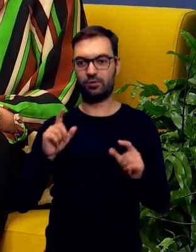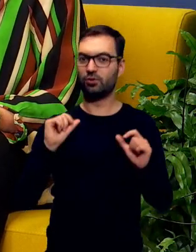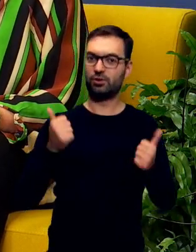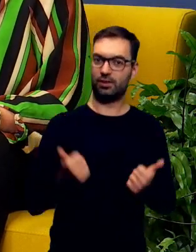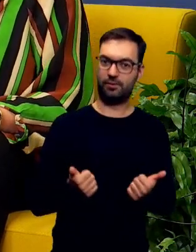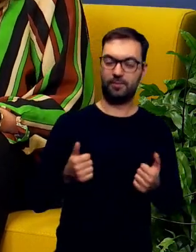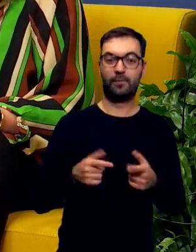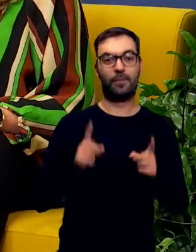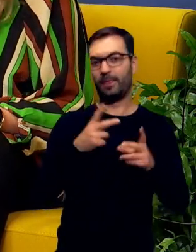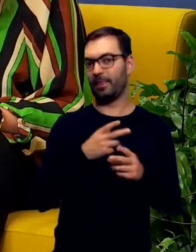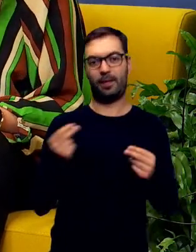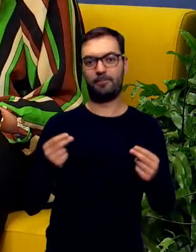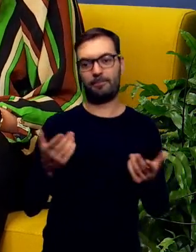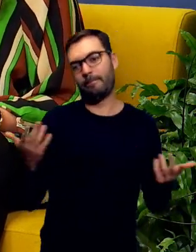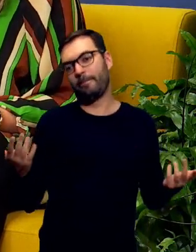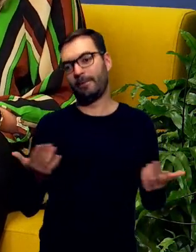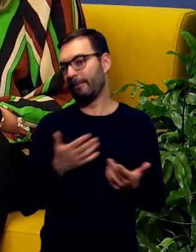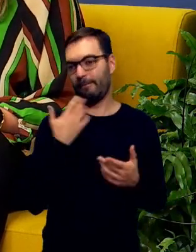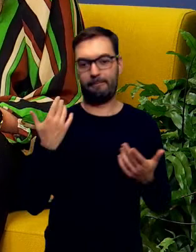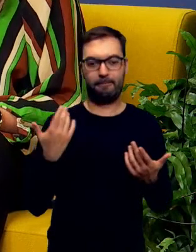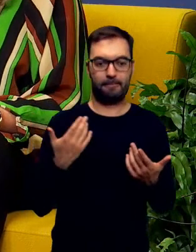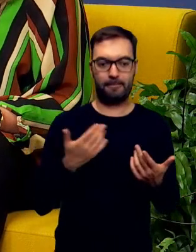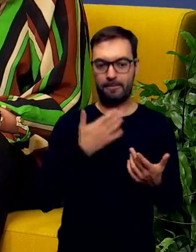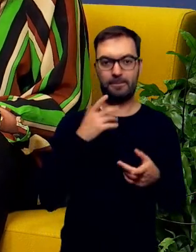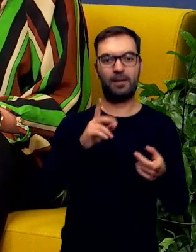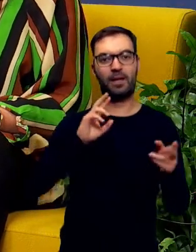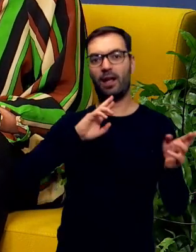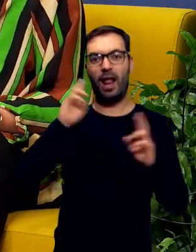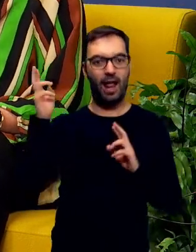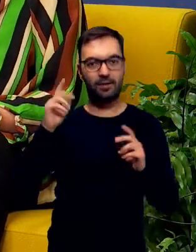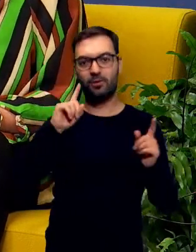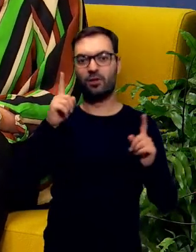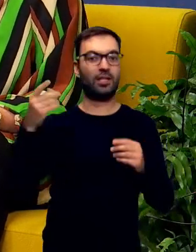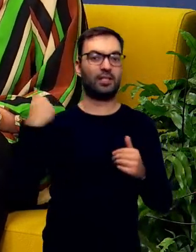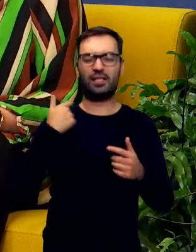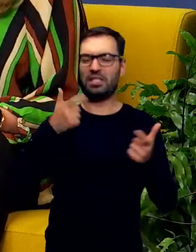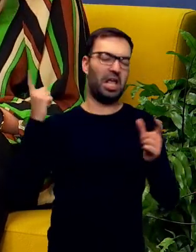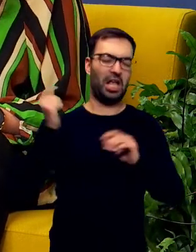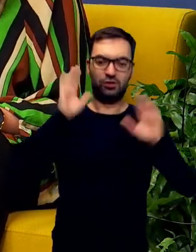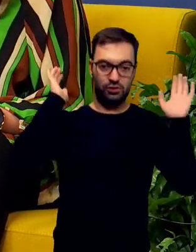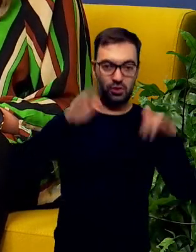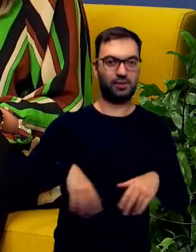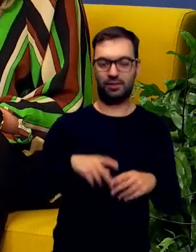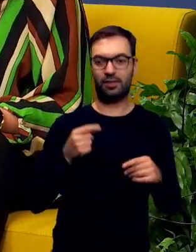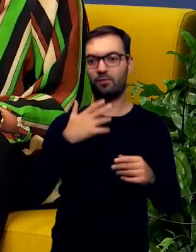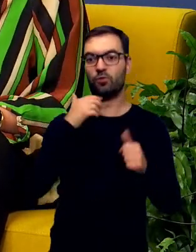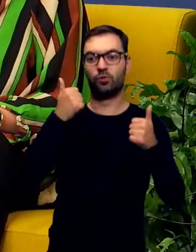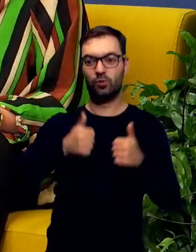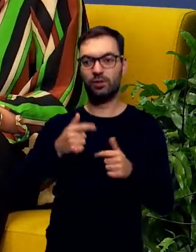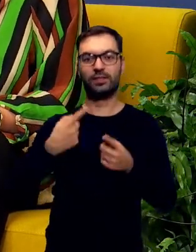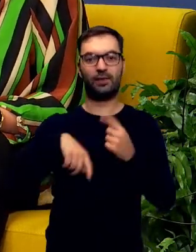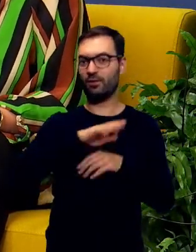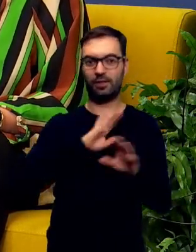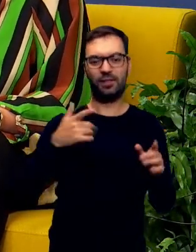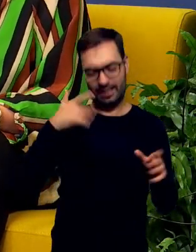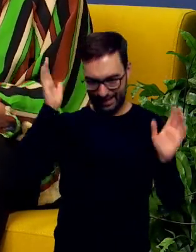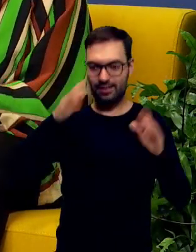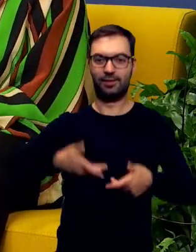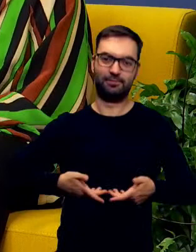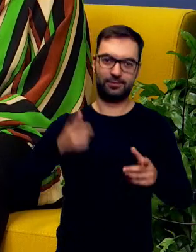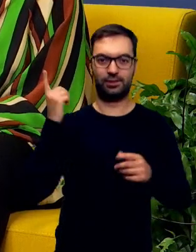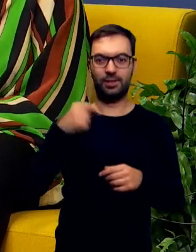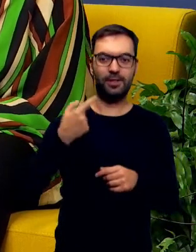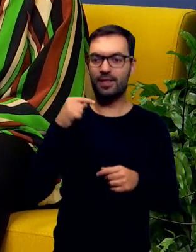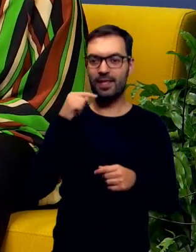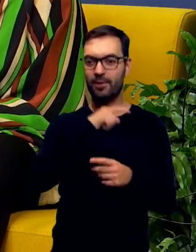coś się dzieje, tak? Ale nie, bo nie ma znaczy nie ma alertu, nikt nam nie mówi nie idź, nikt nam nie mówi właśnie zatrzymaj się, zawróć, no to idziemy. Jakby